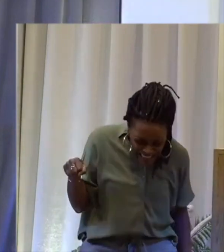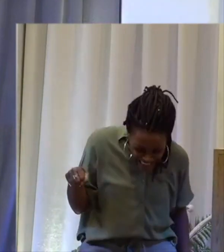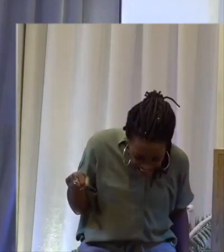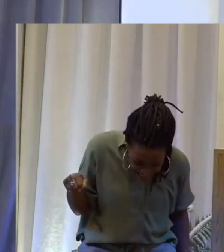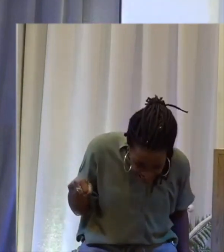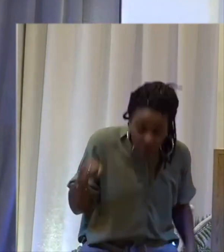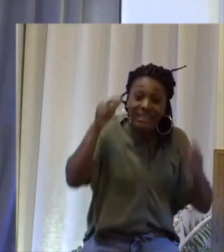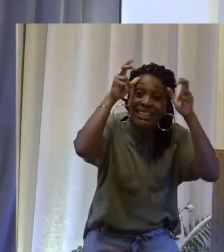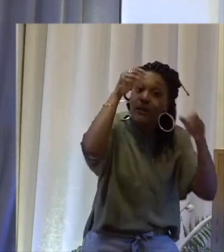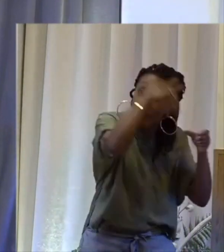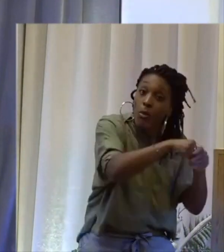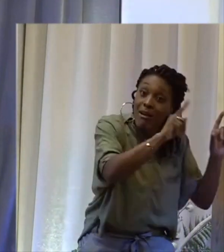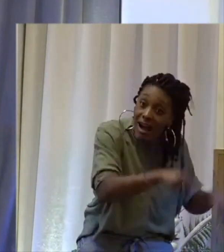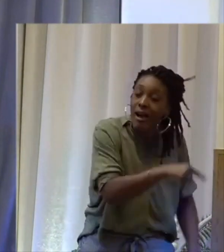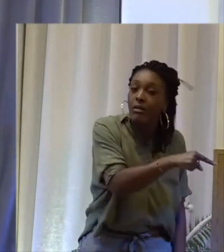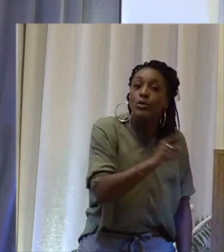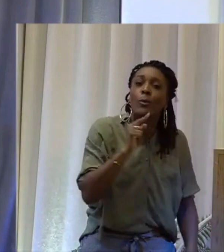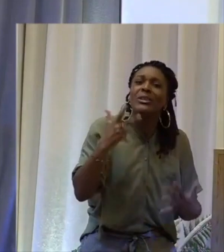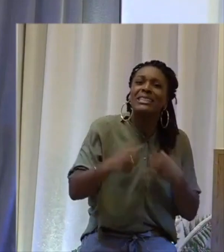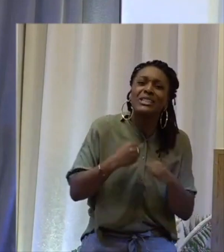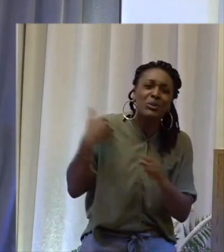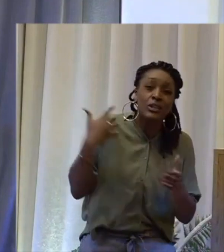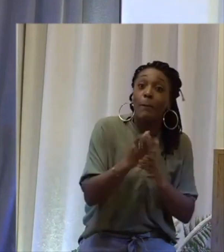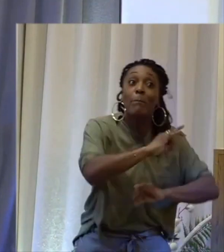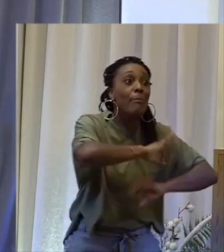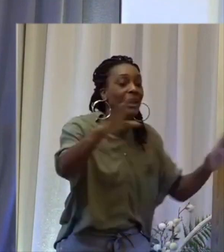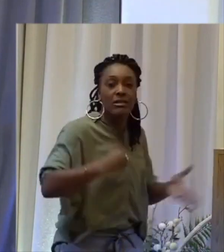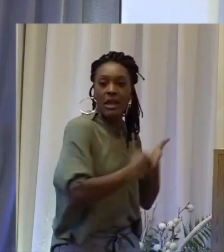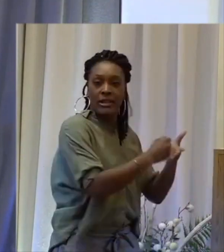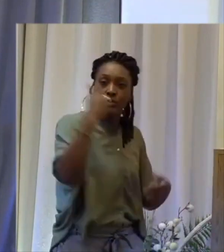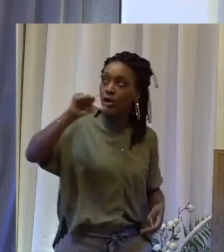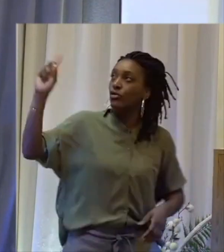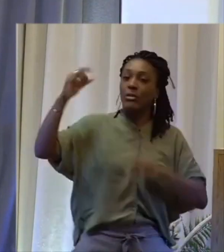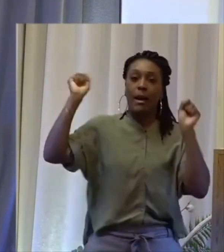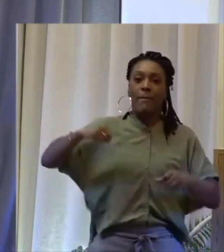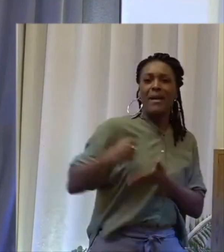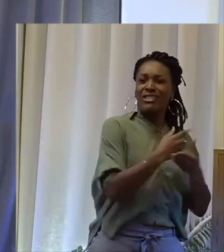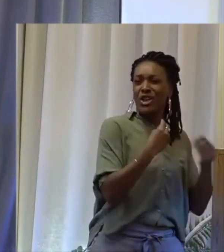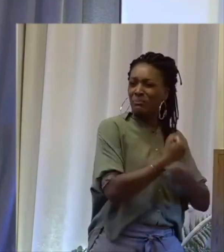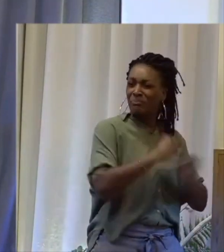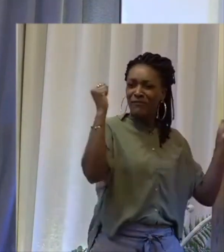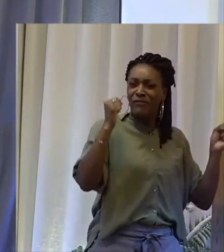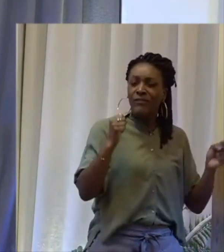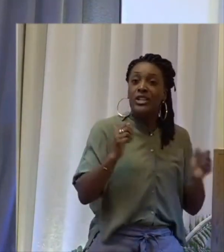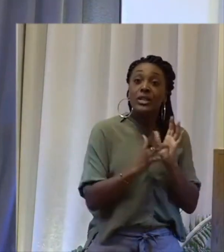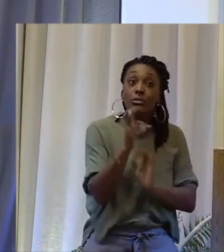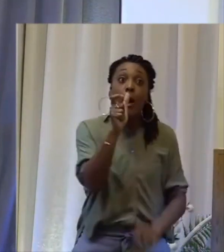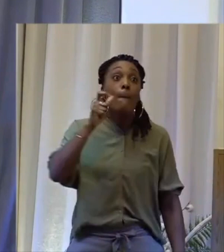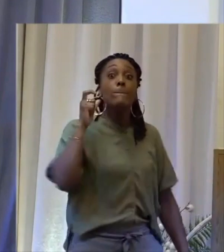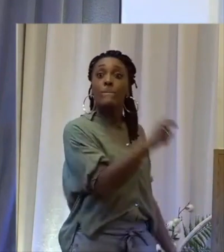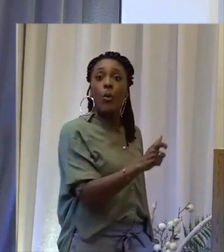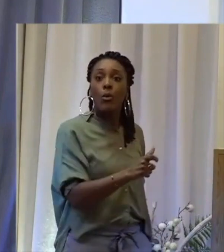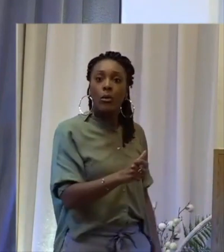esprit mauvais était en train de la lier. Personne ne pouvait l'aider. Seul Dieu était capable. En un mot, en un instant,